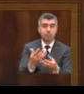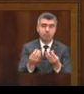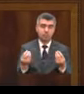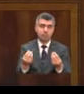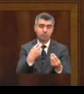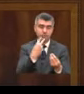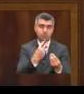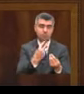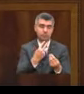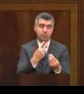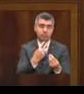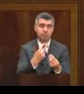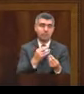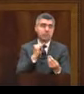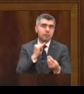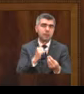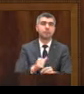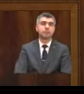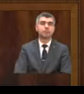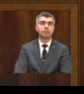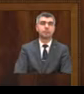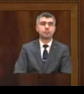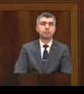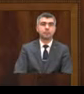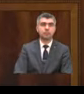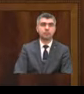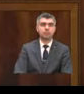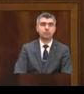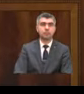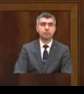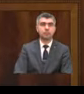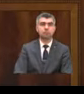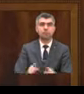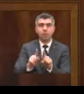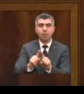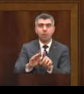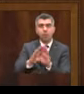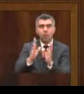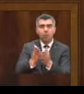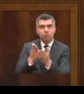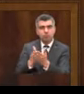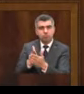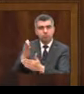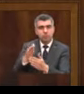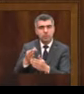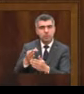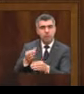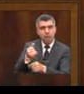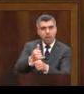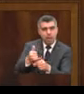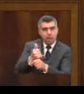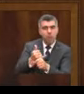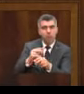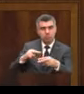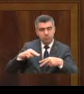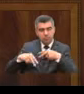أصبح الإنسان يعني في واحد الوضع، فين ما مشيتي في المقاهي في المطاعم فين ما